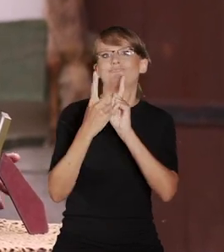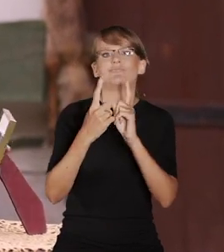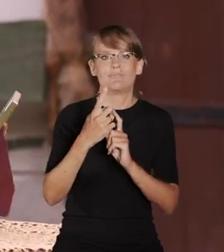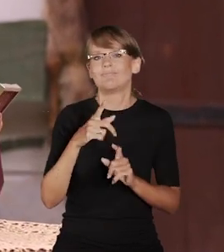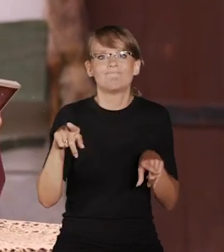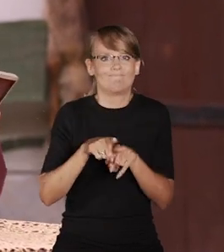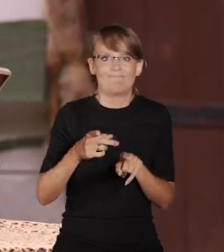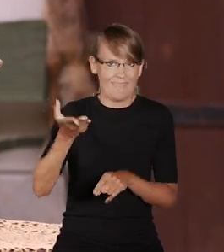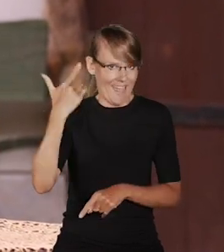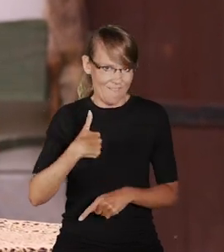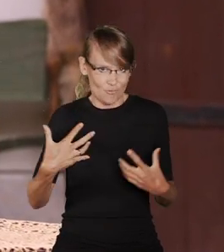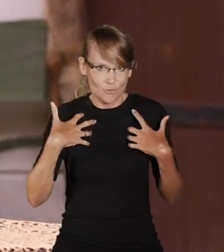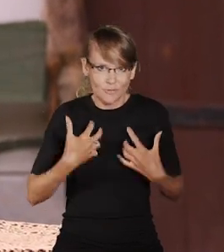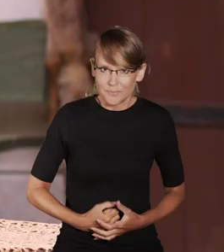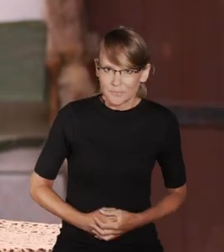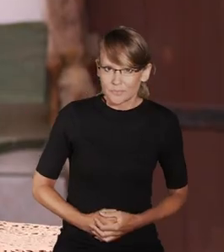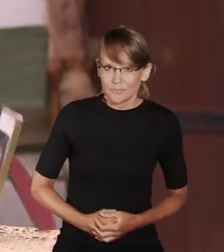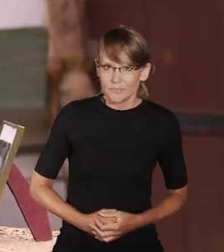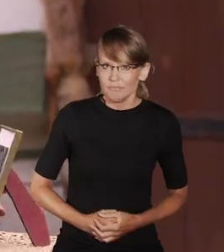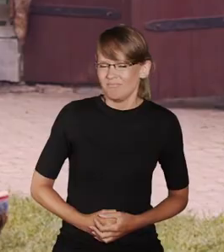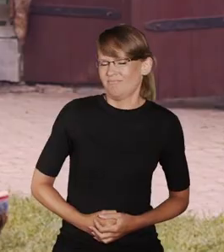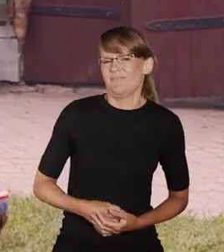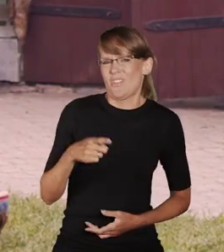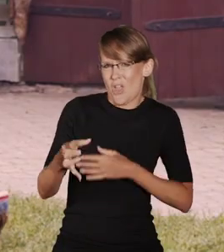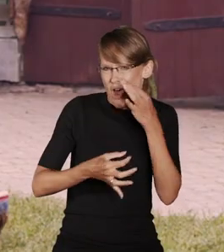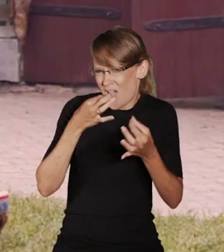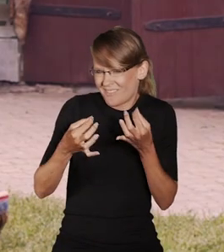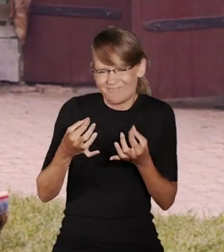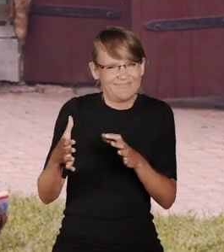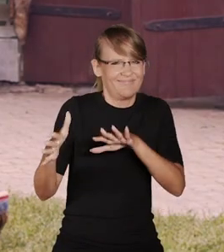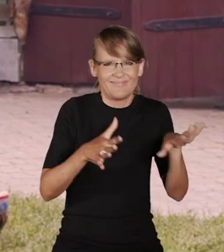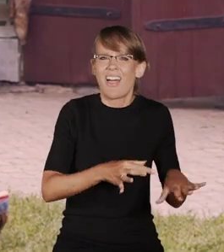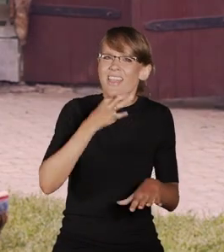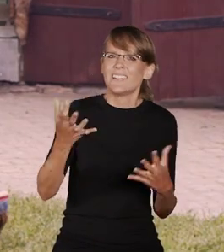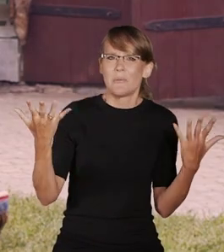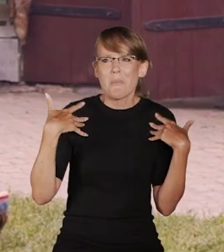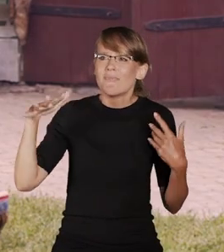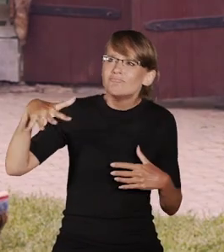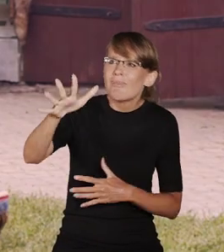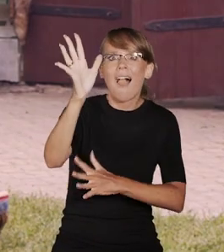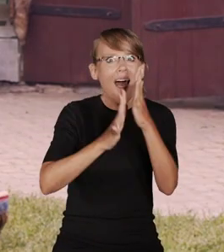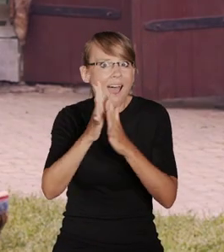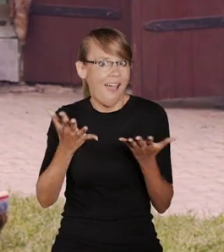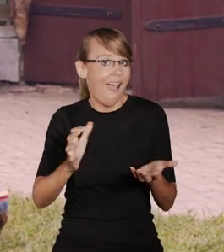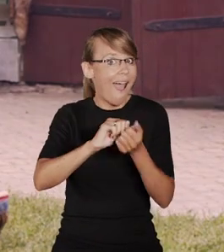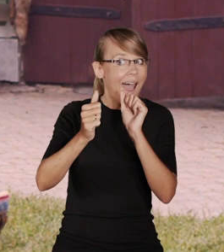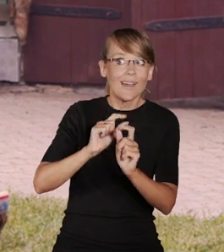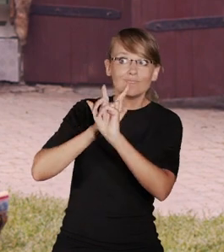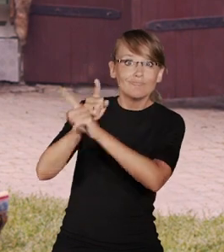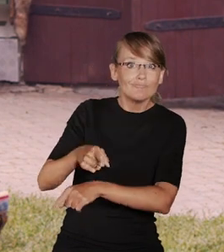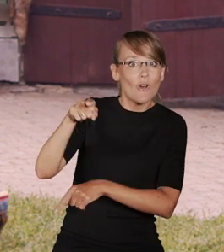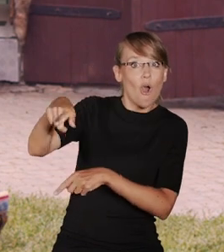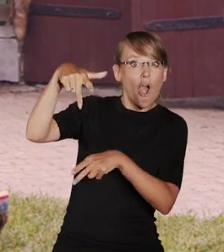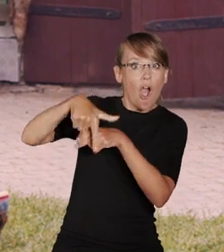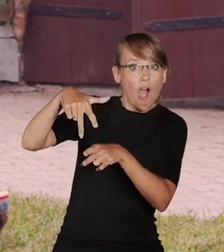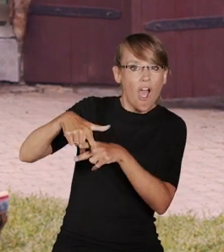wierna mu aż do śmierci i dam dowody swojej miłości. Tam za grobem ujrzy mnie taką samą, jak byłam za jego